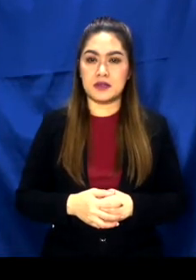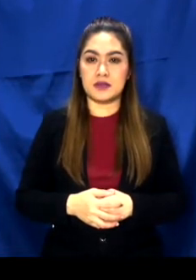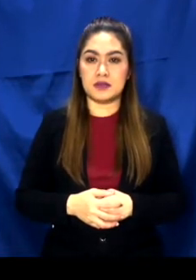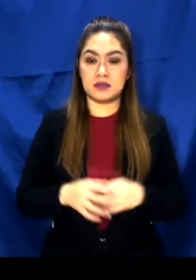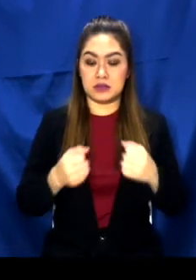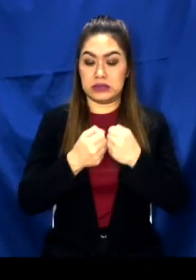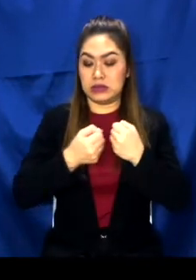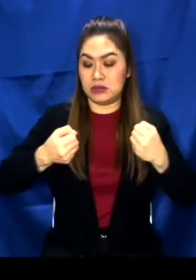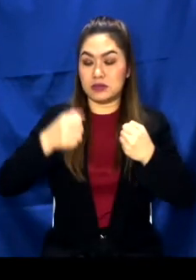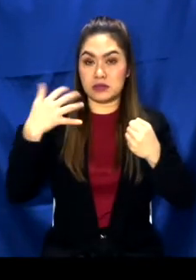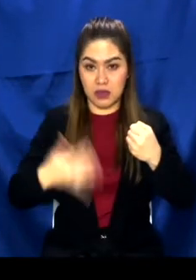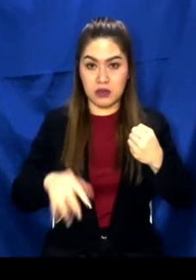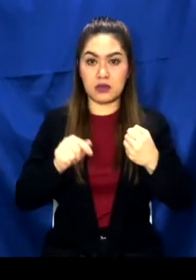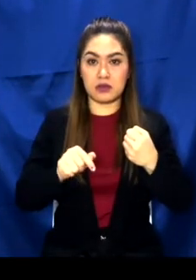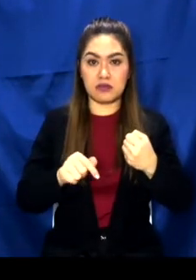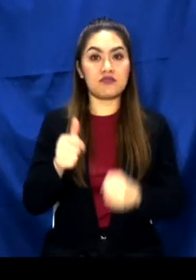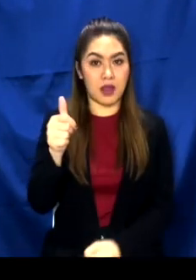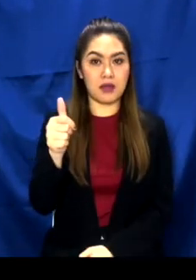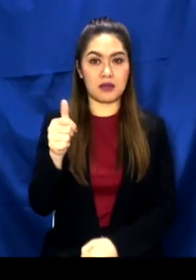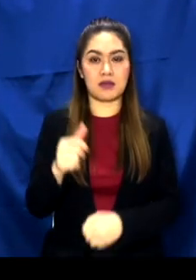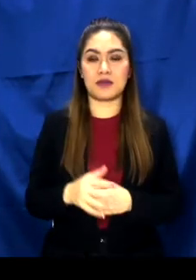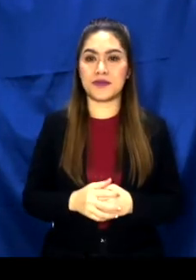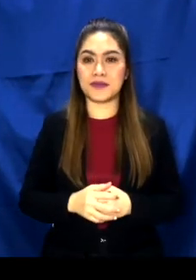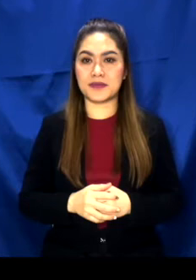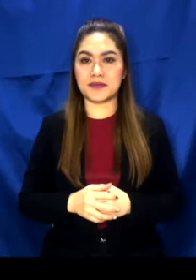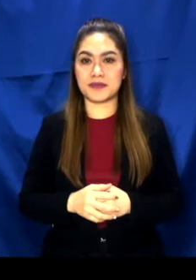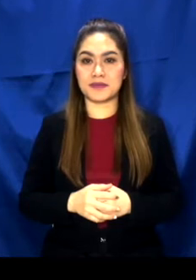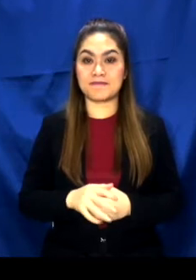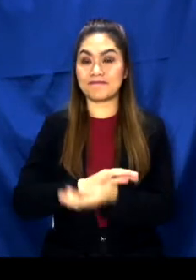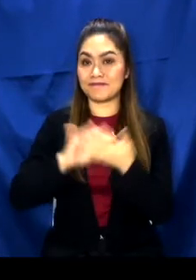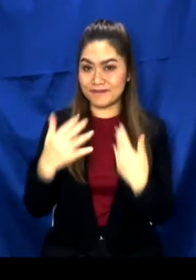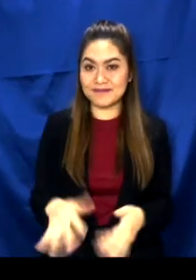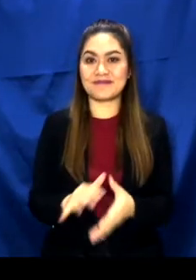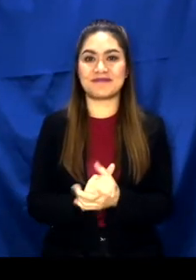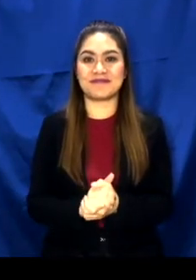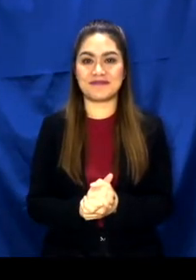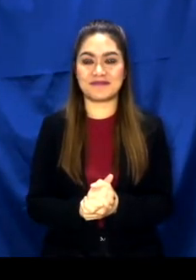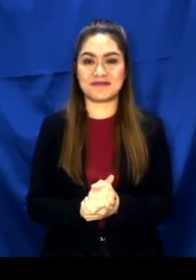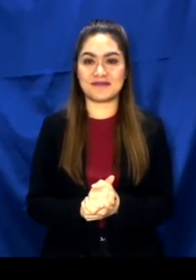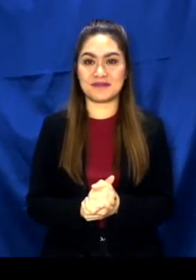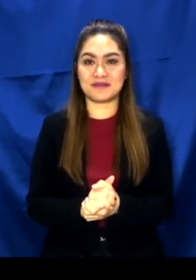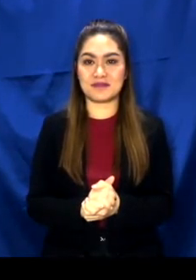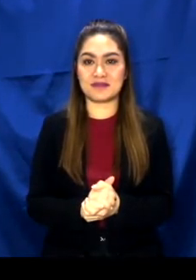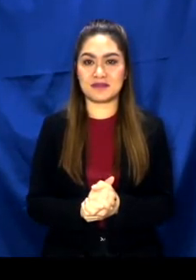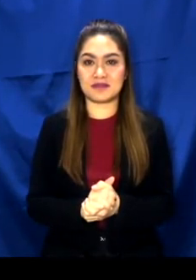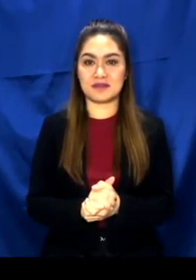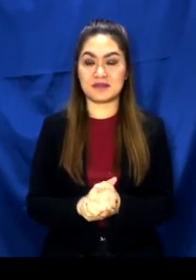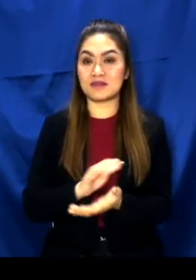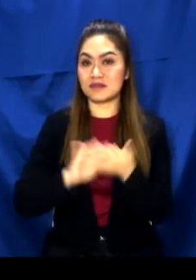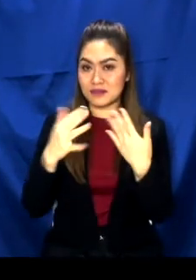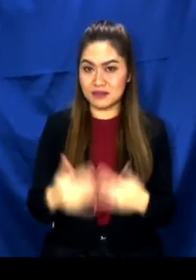พอขยับขยายแล้วสมมุติเราได้แบบนี้แล้วพอเราได้แบบนี้แล้วนะคะ พอเรา